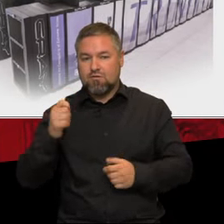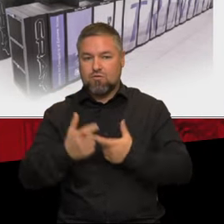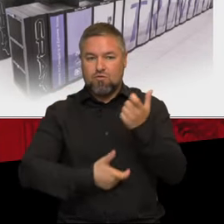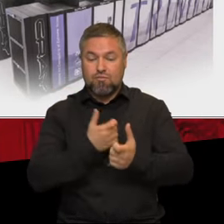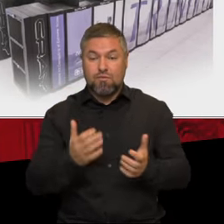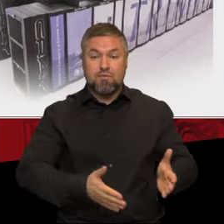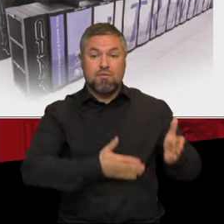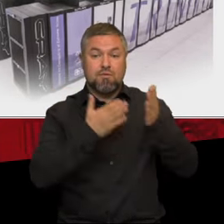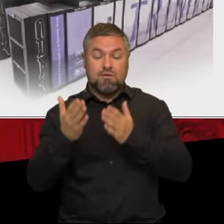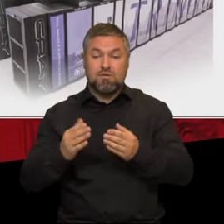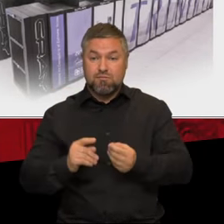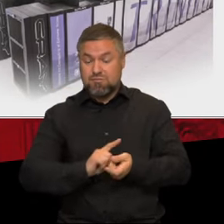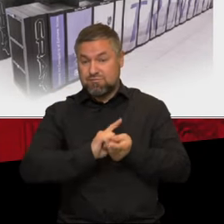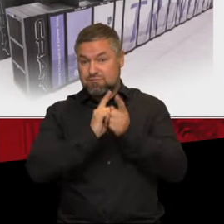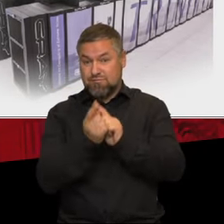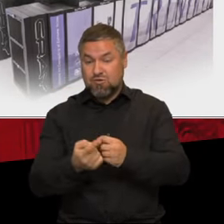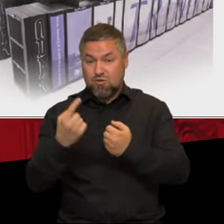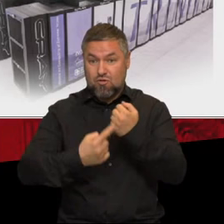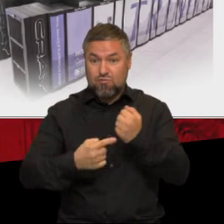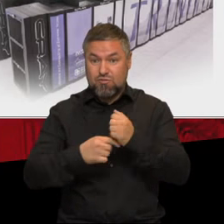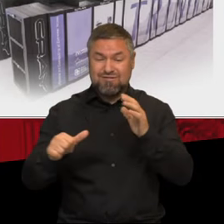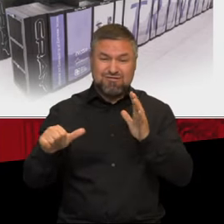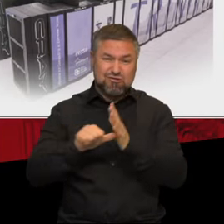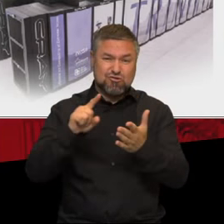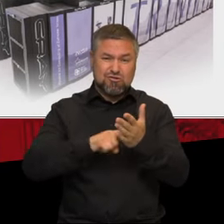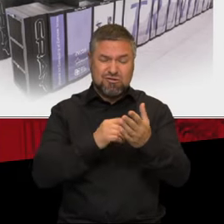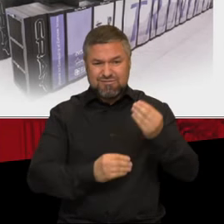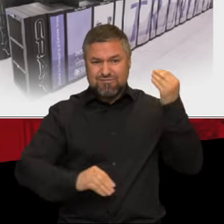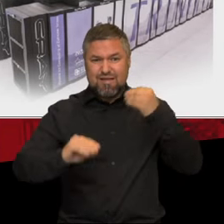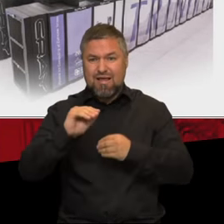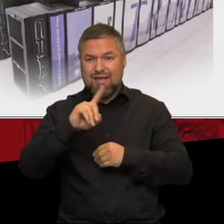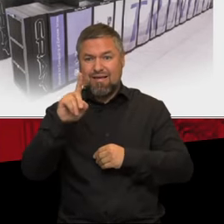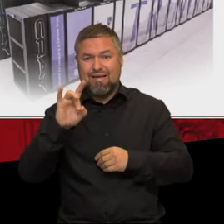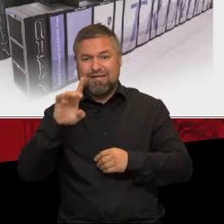zrobienie kolejnego skoku, zwiększenie obliczeń tysiąckrotne w skali exa,